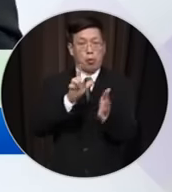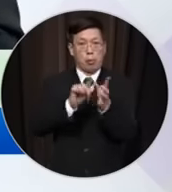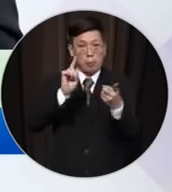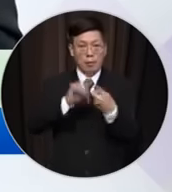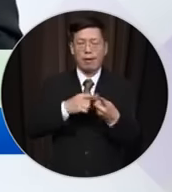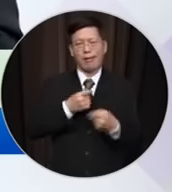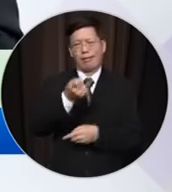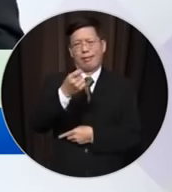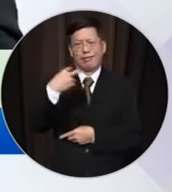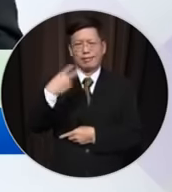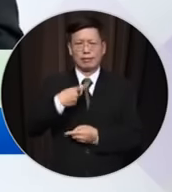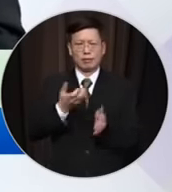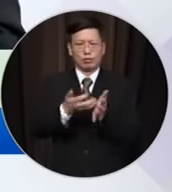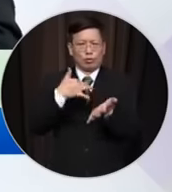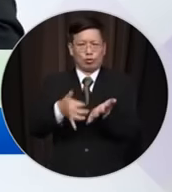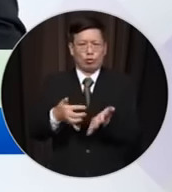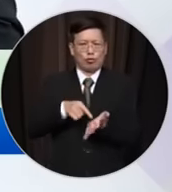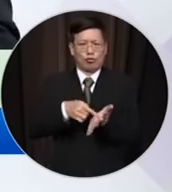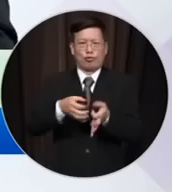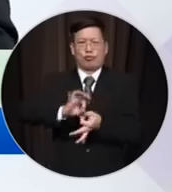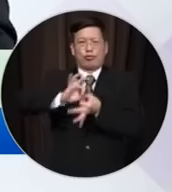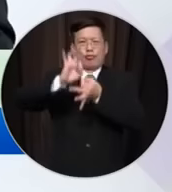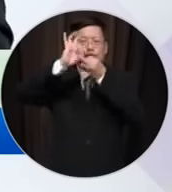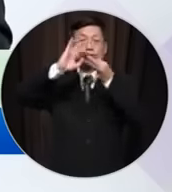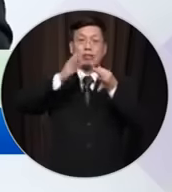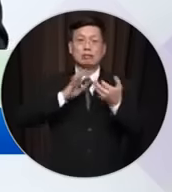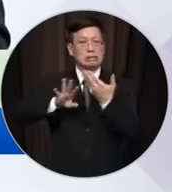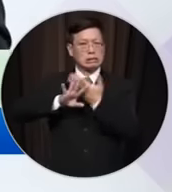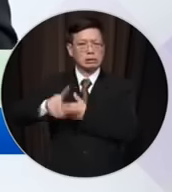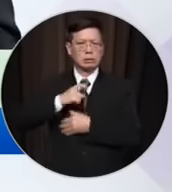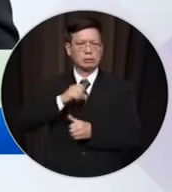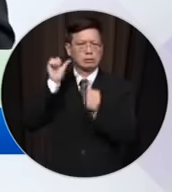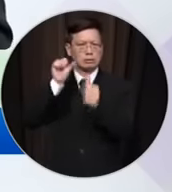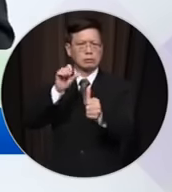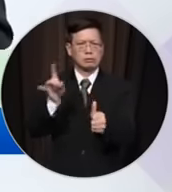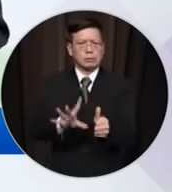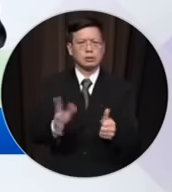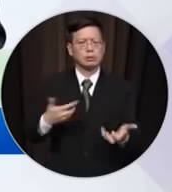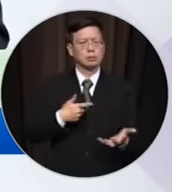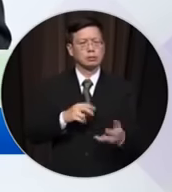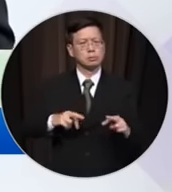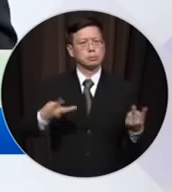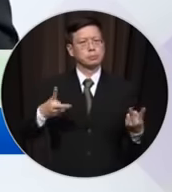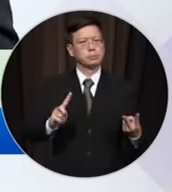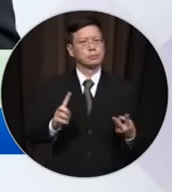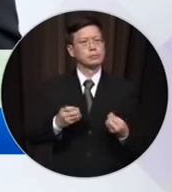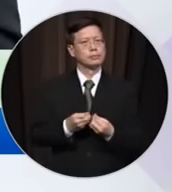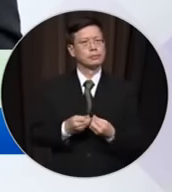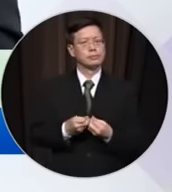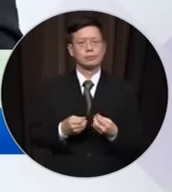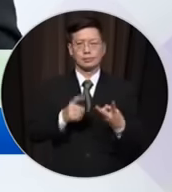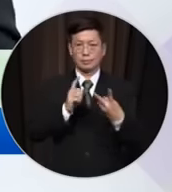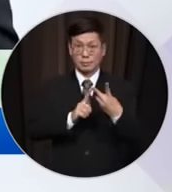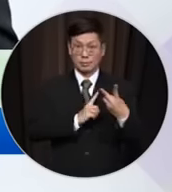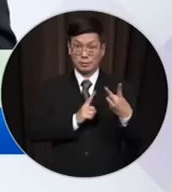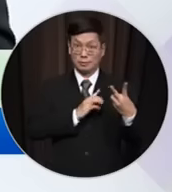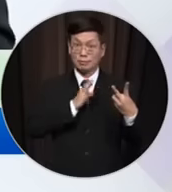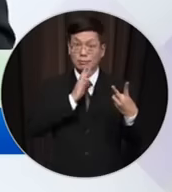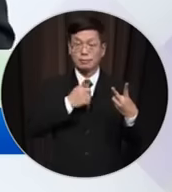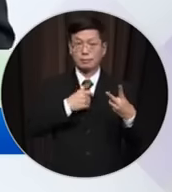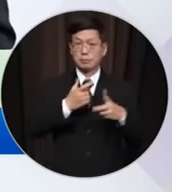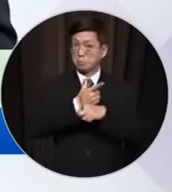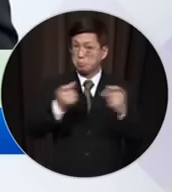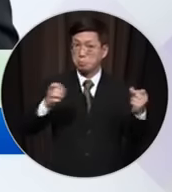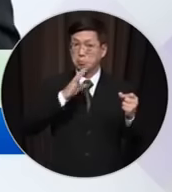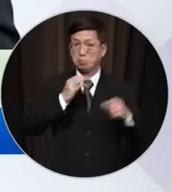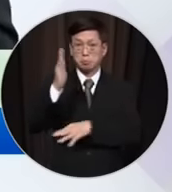追加预算更是常态，却不曾有相关就责，请问您如何改善？您是否认同所有公